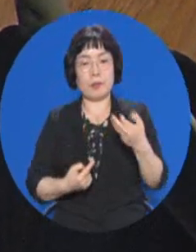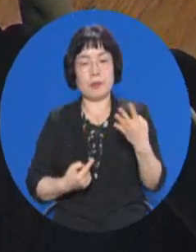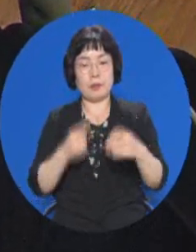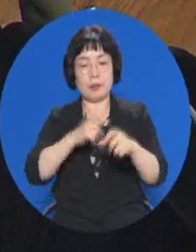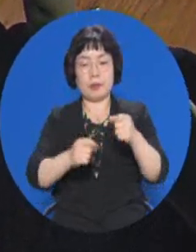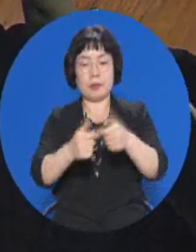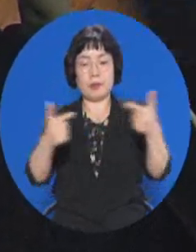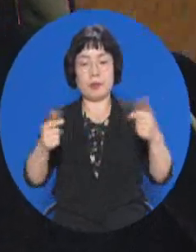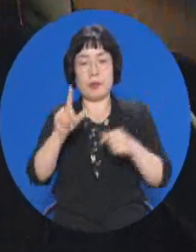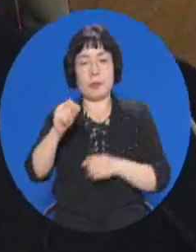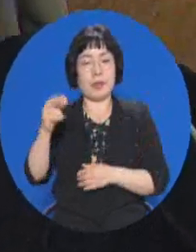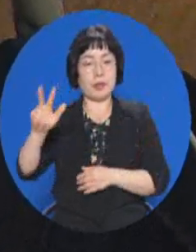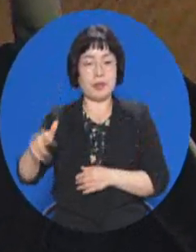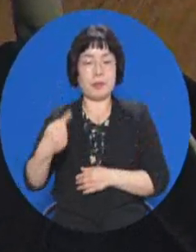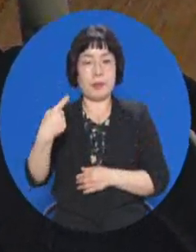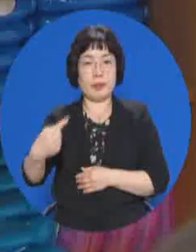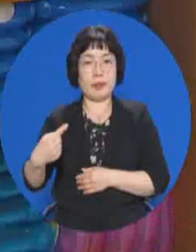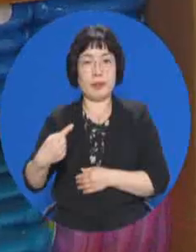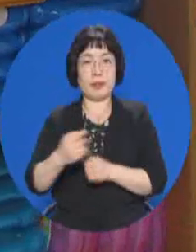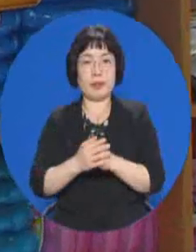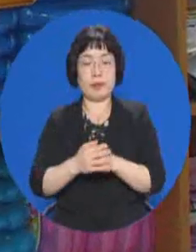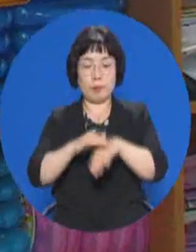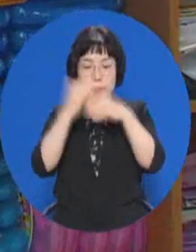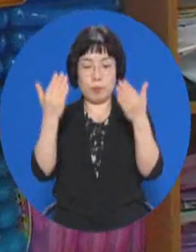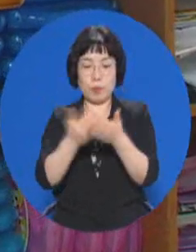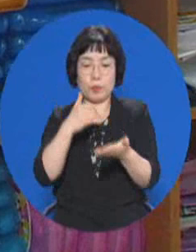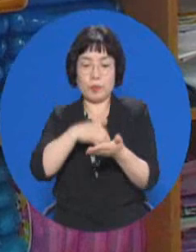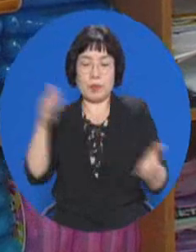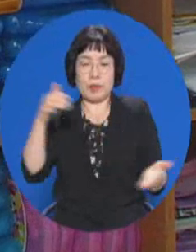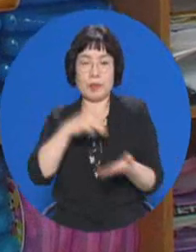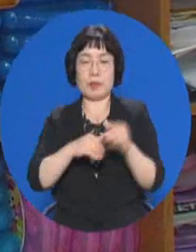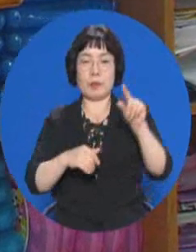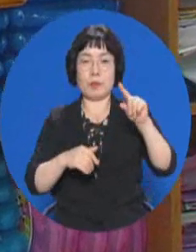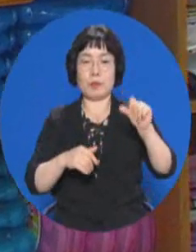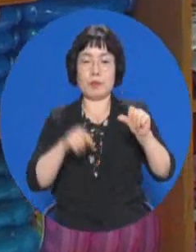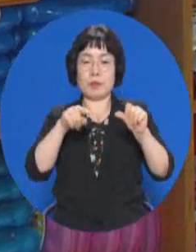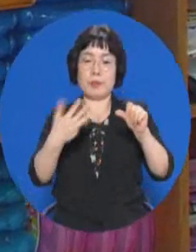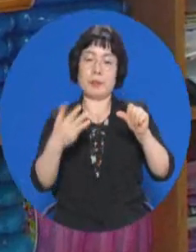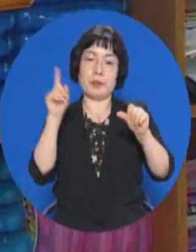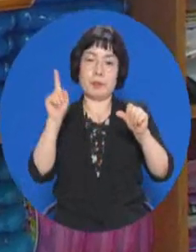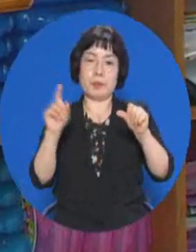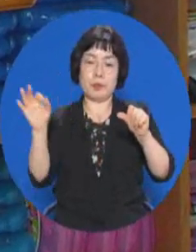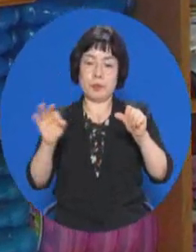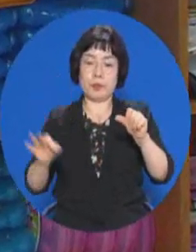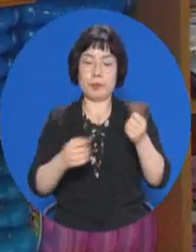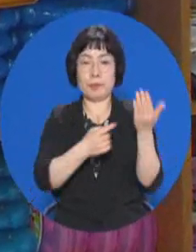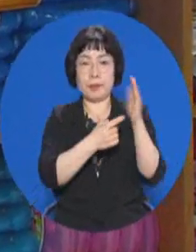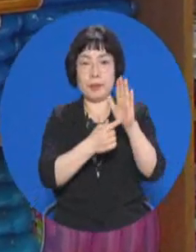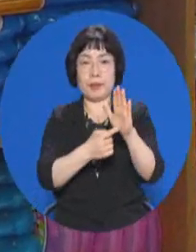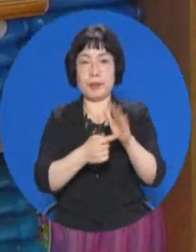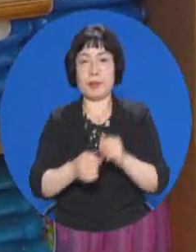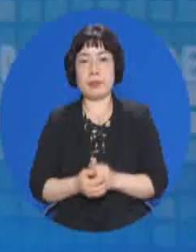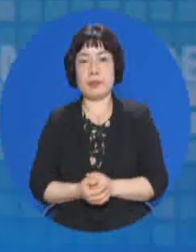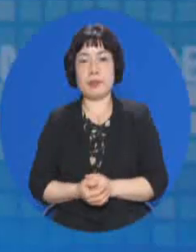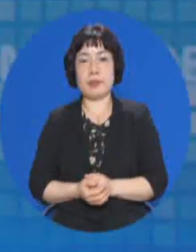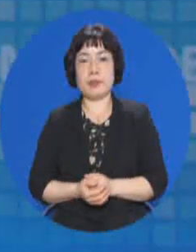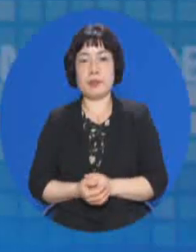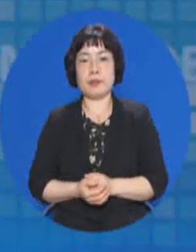증가한 1,701명으로 전체 학생 수의 5.18%를 차지했습니다.